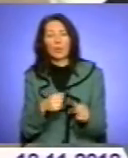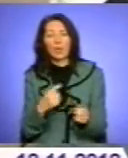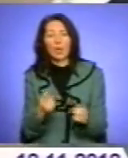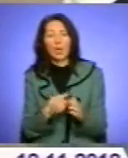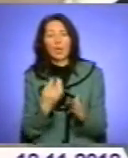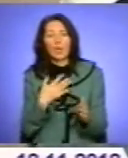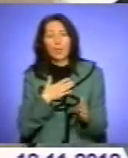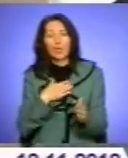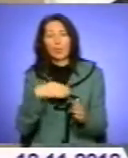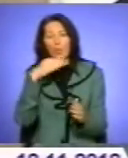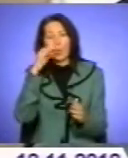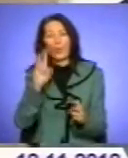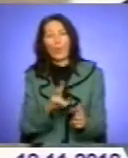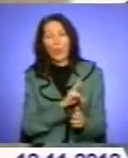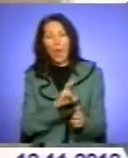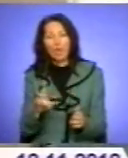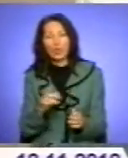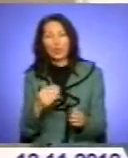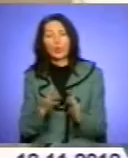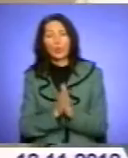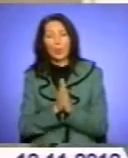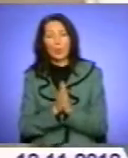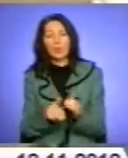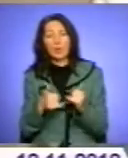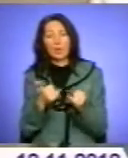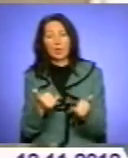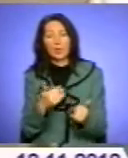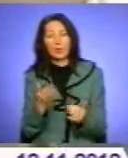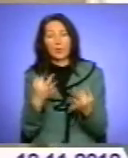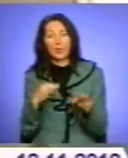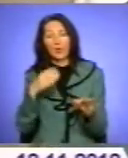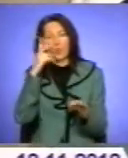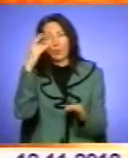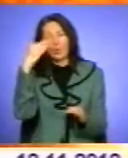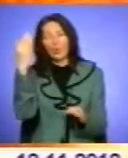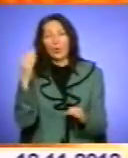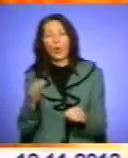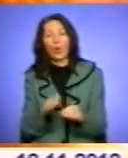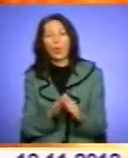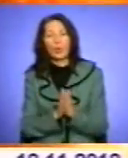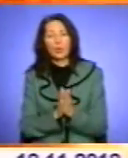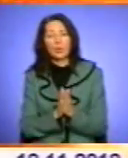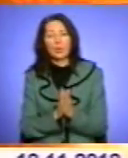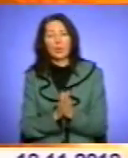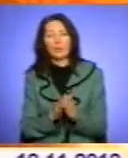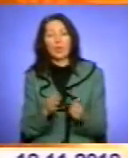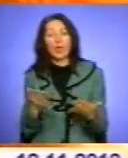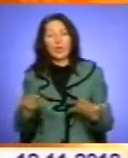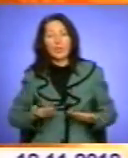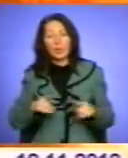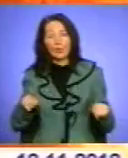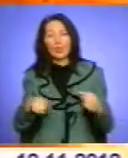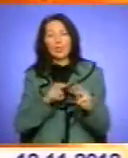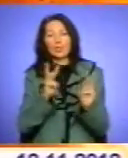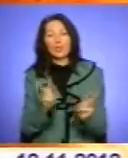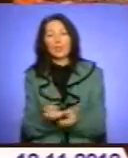нашому батюшку, що він попіклувався для нас по волі Божій і по його благословенню. Животворящі святині привезли в Україну з